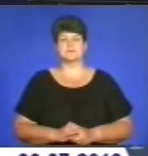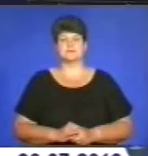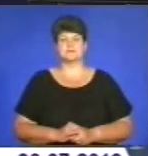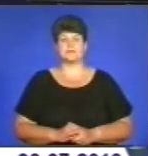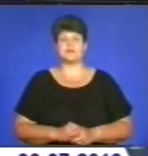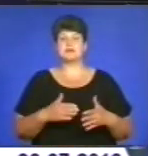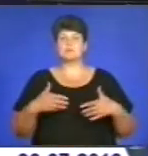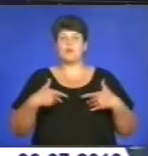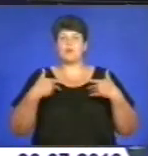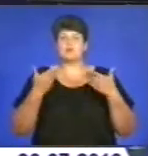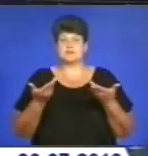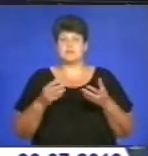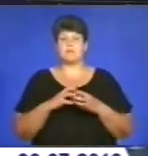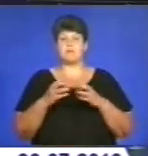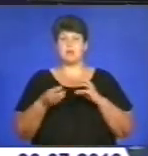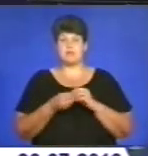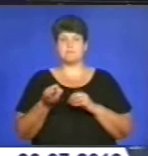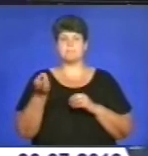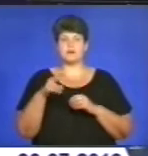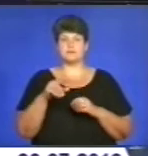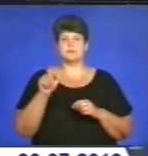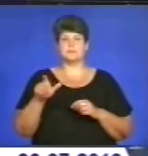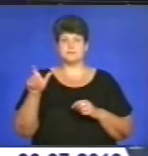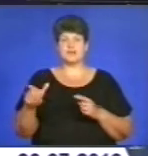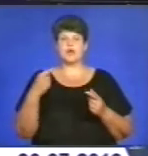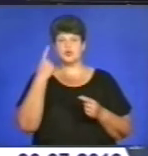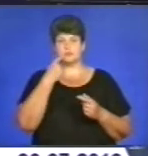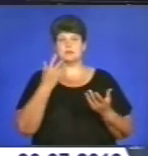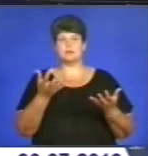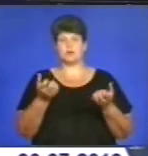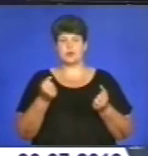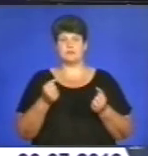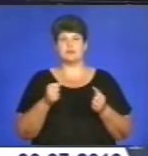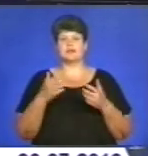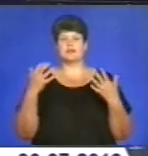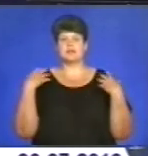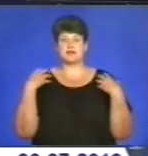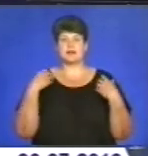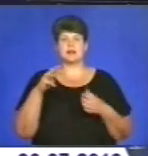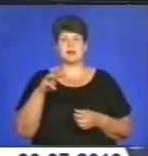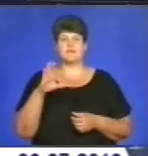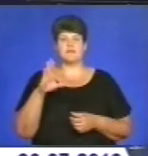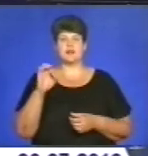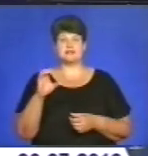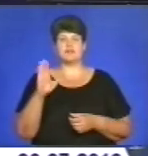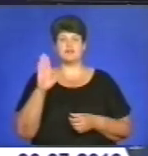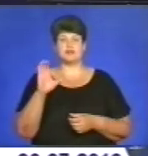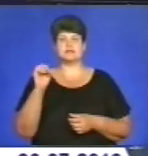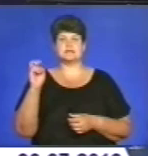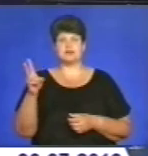З пропозиціями та проблемами приходять краяни на особистий прийом до начальника обласного управління МВС Віктора Сака.